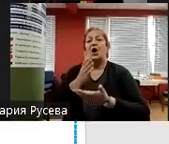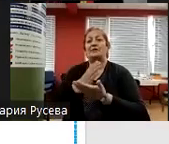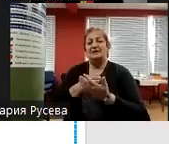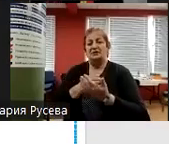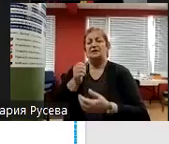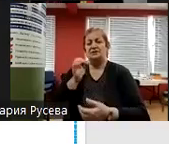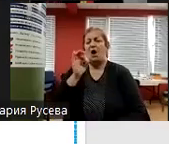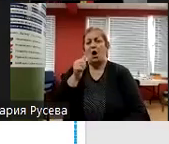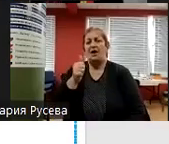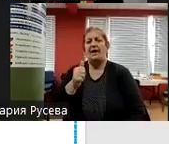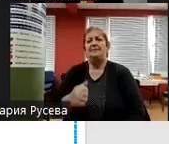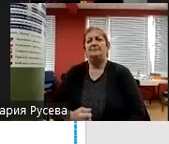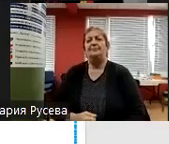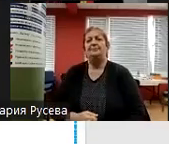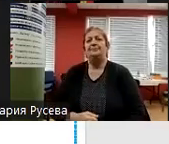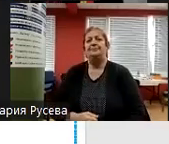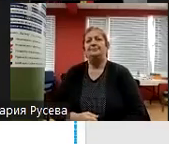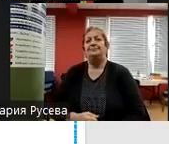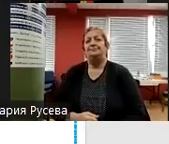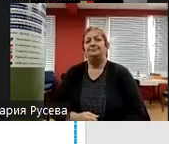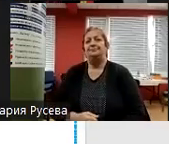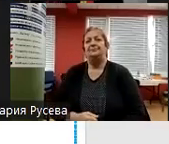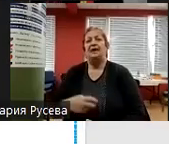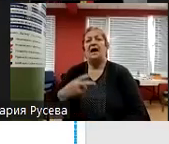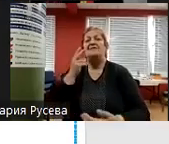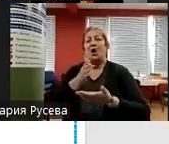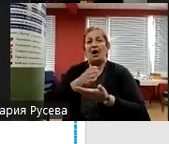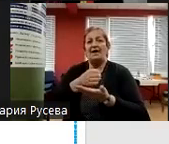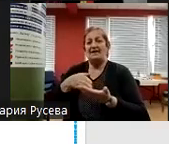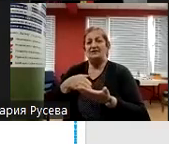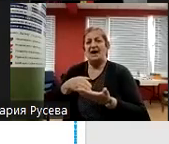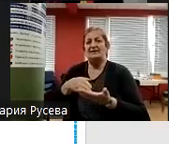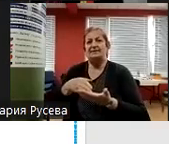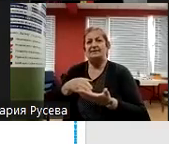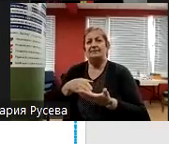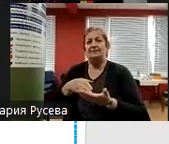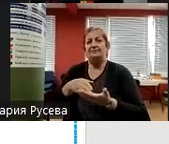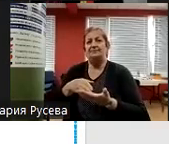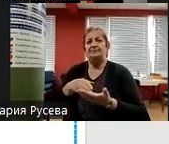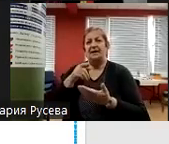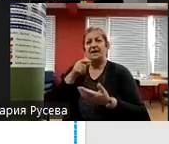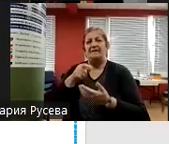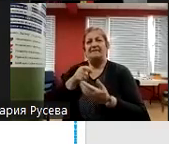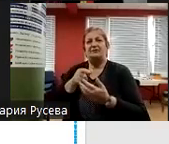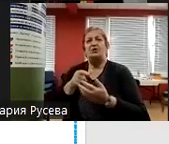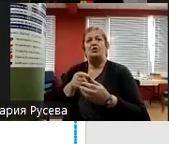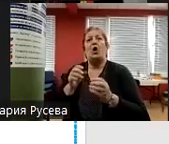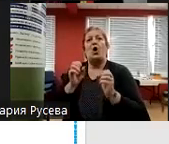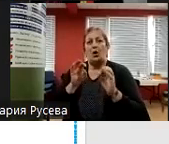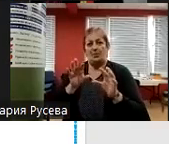Yes. Just a minute, please. Of course. Втората част сесията днешна на